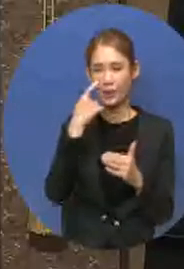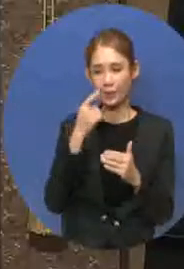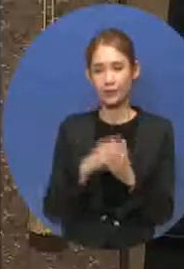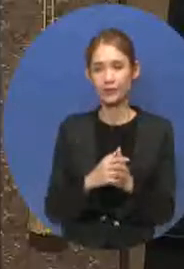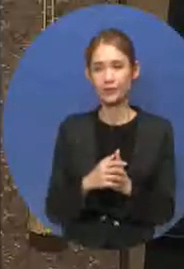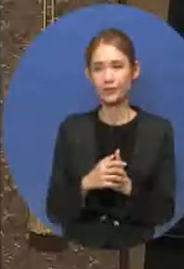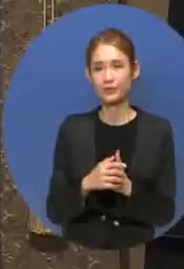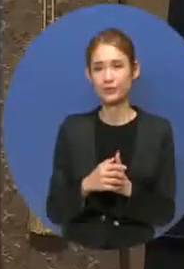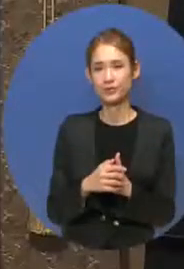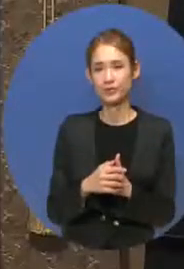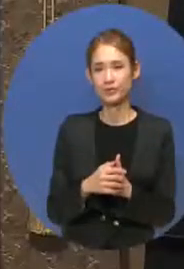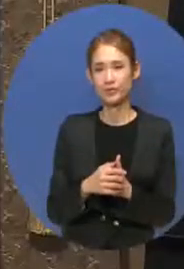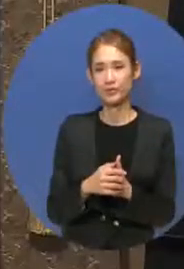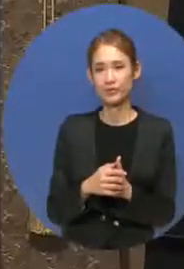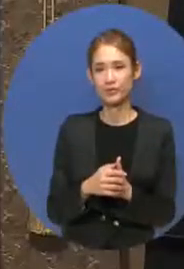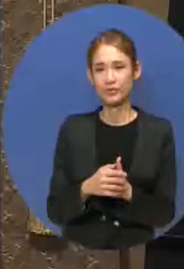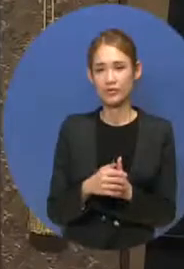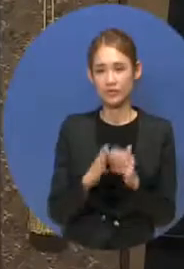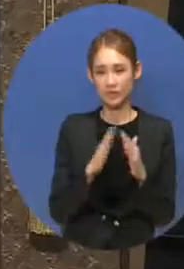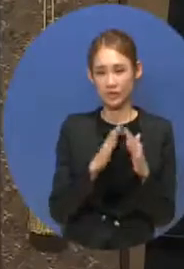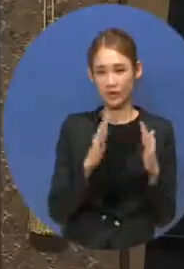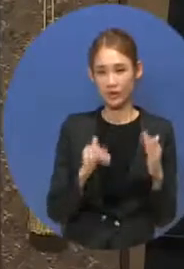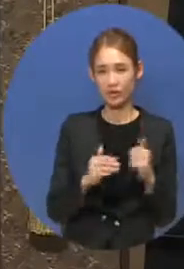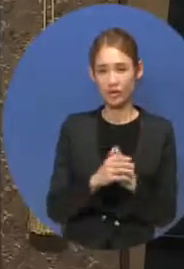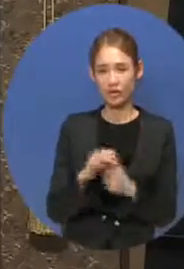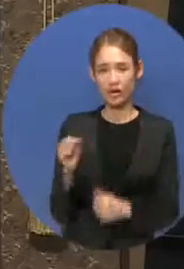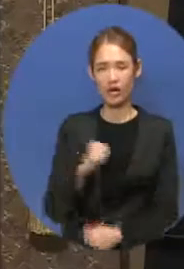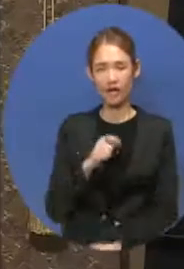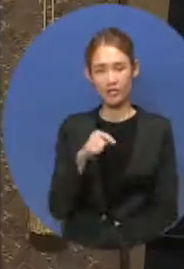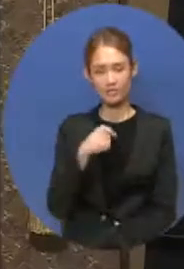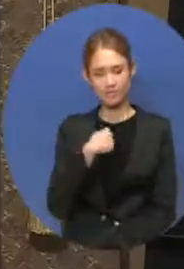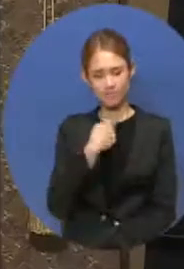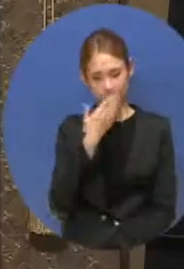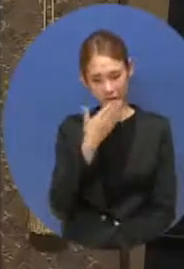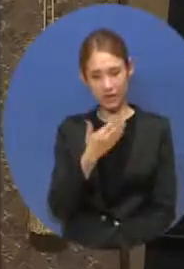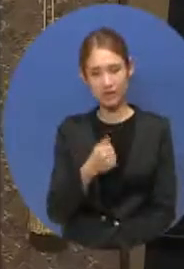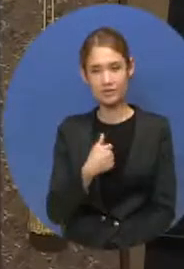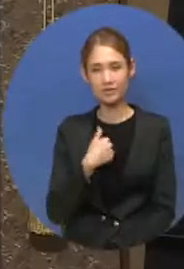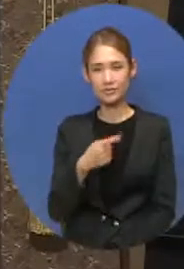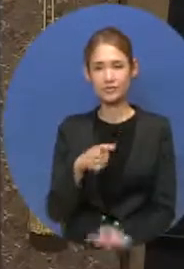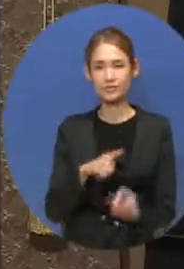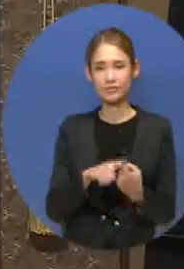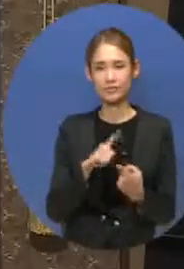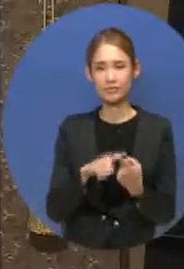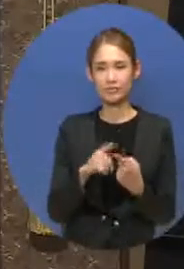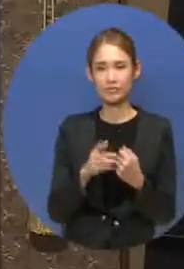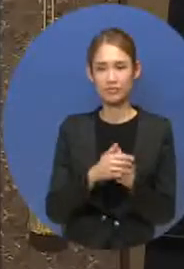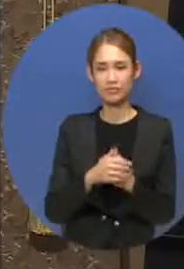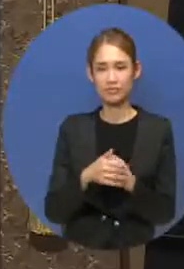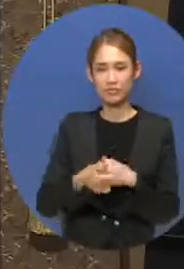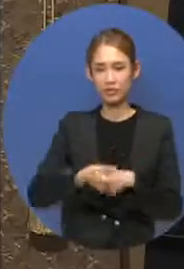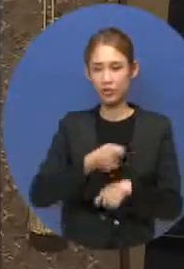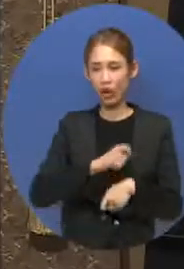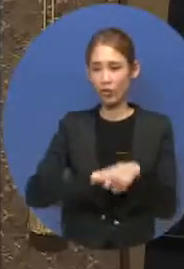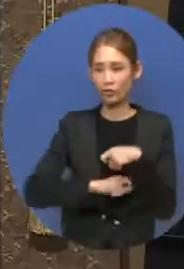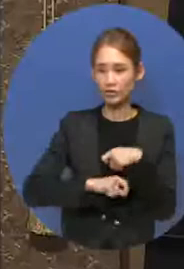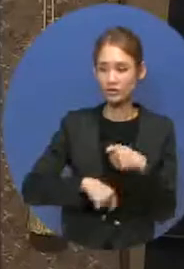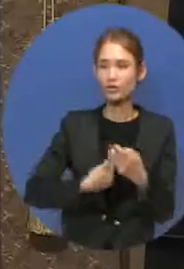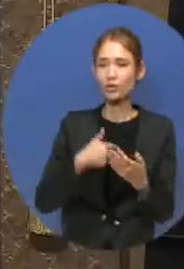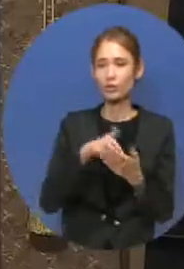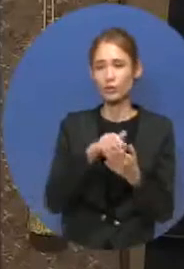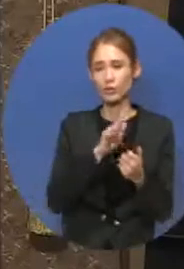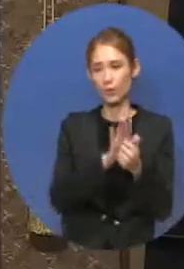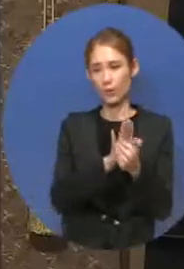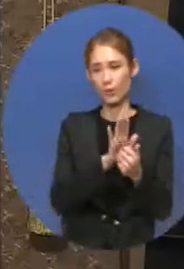네. 그래서 가족들도 그렇고 아 나도 할 수 있겠다라고 한다 그런다면 적극적으로 독립할 수